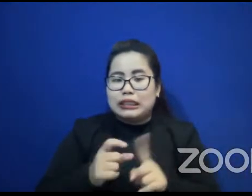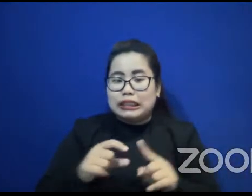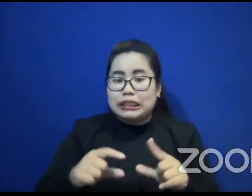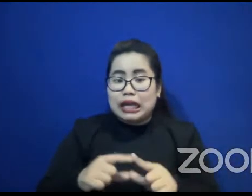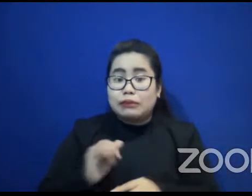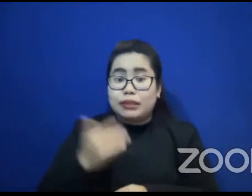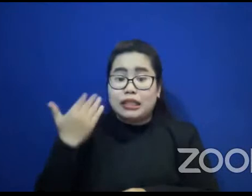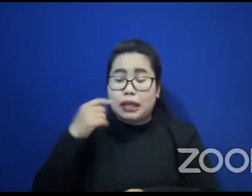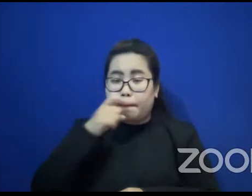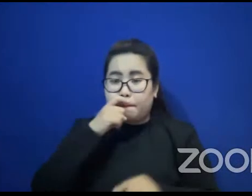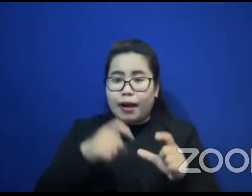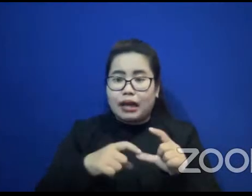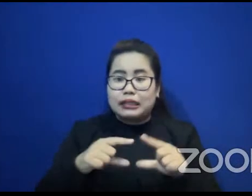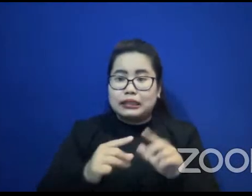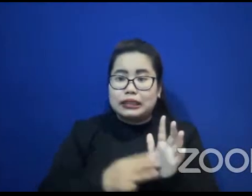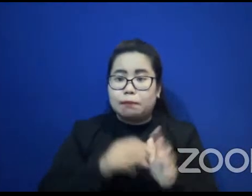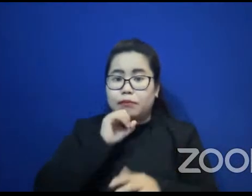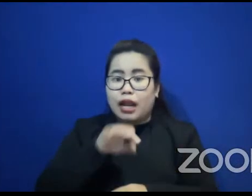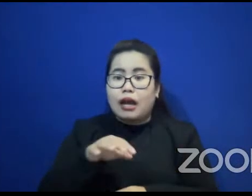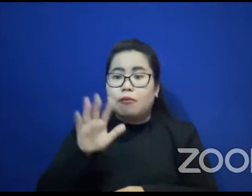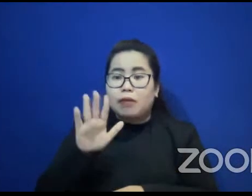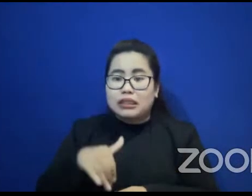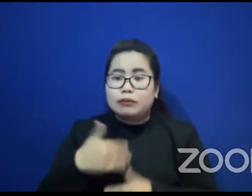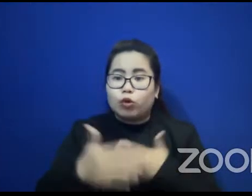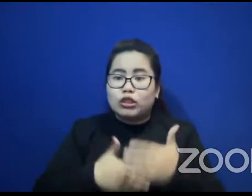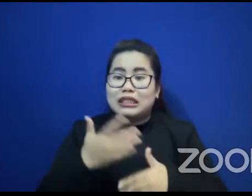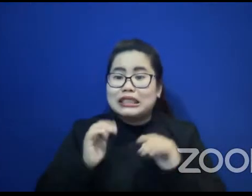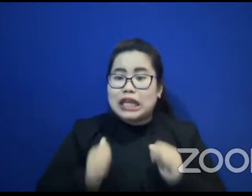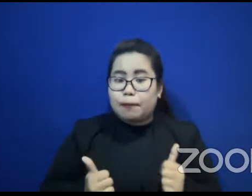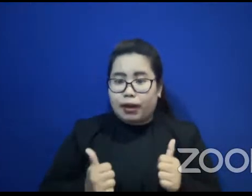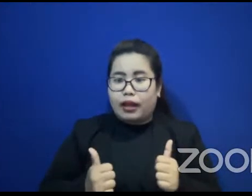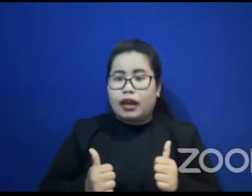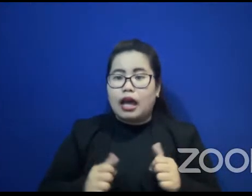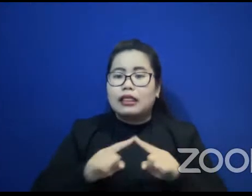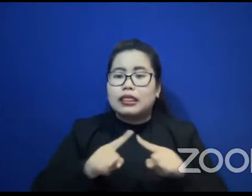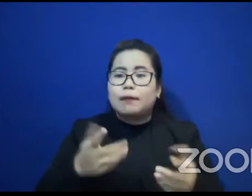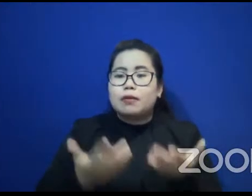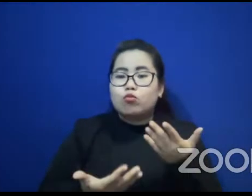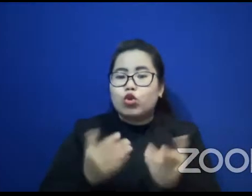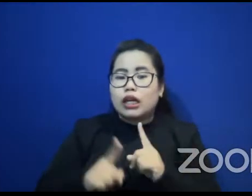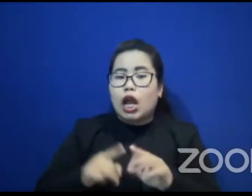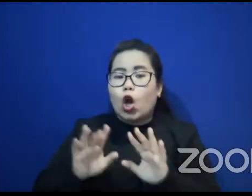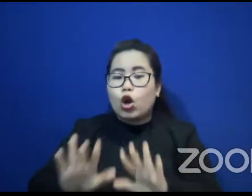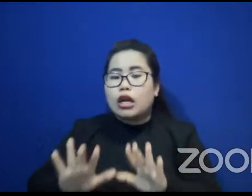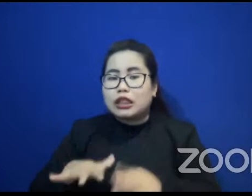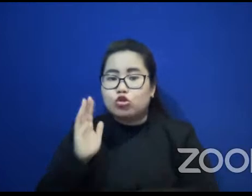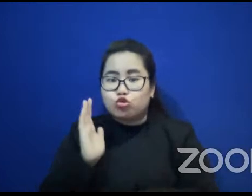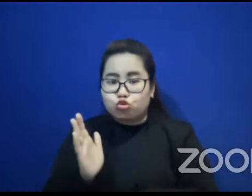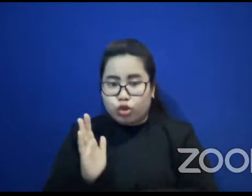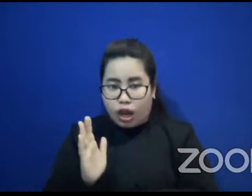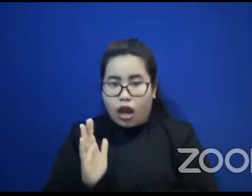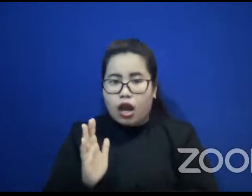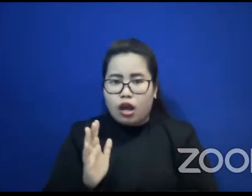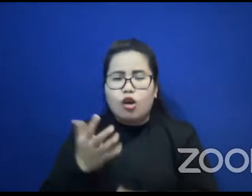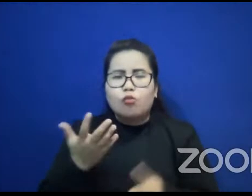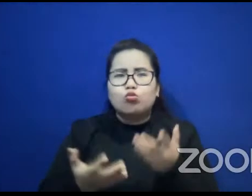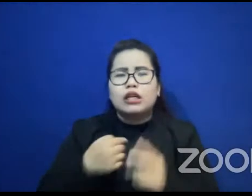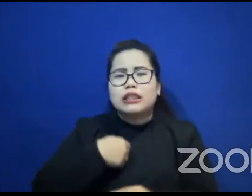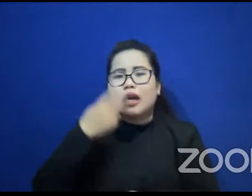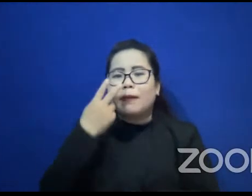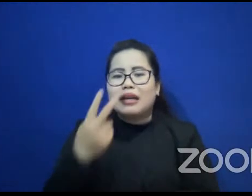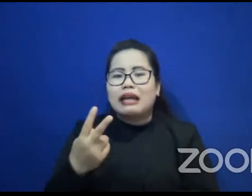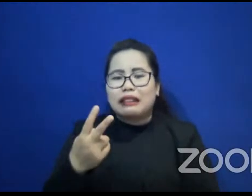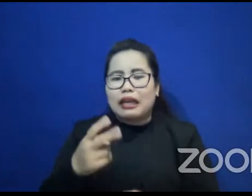sedang disiapkan lah aturannya gitu ya tapi kalau nanti mungkin udah ada saya lihat ya sanksi